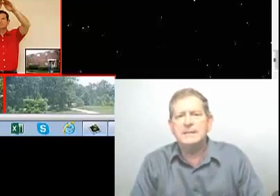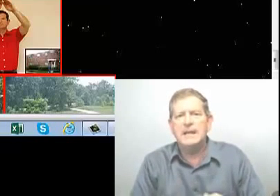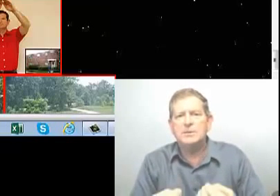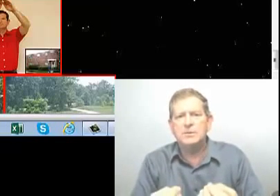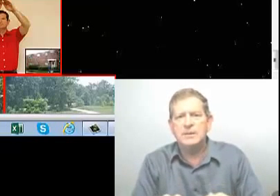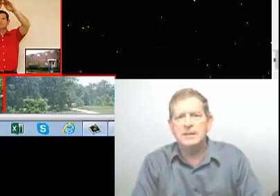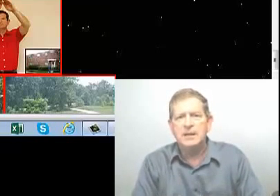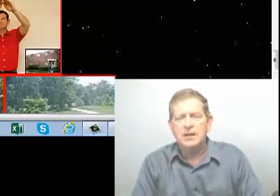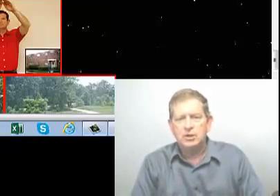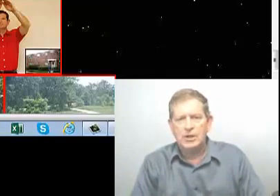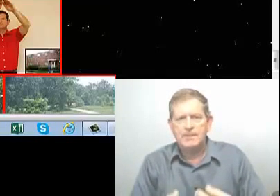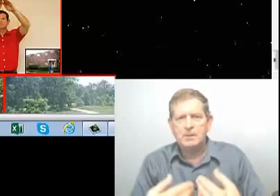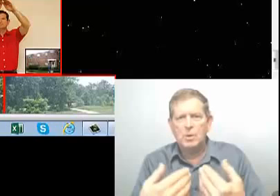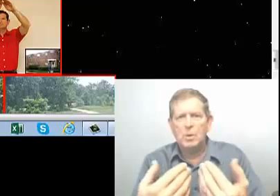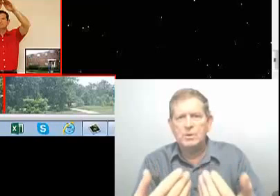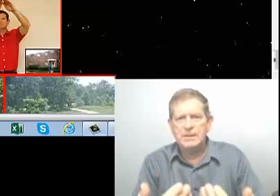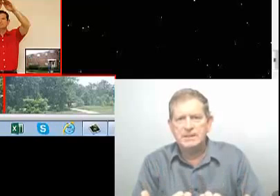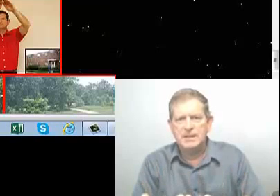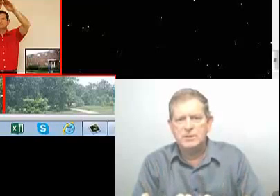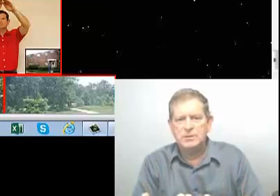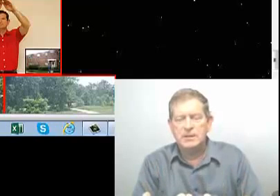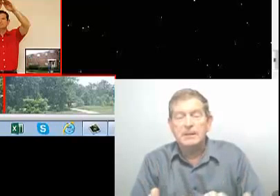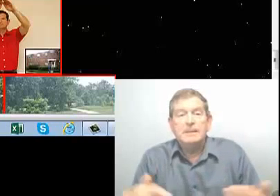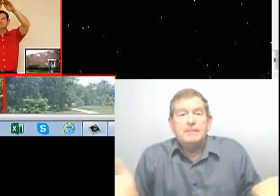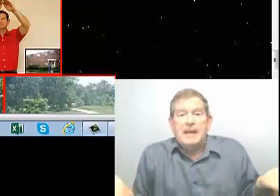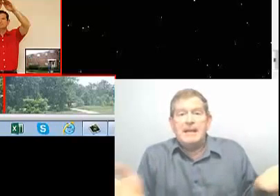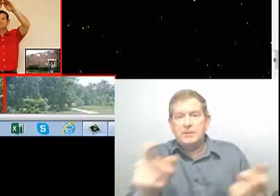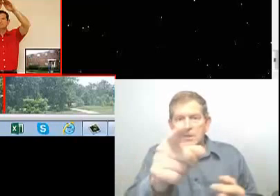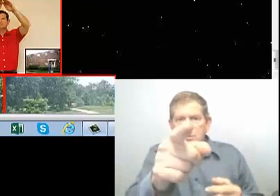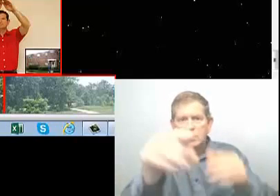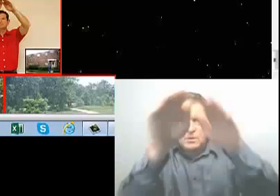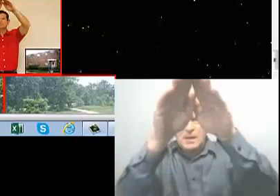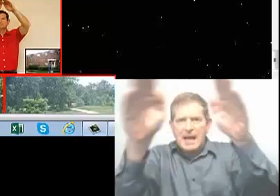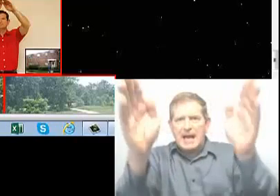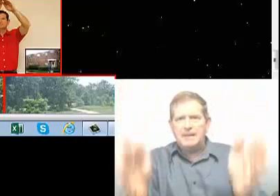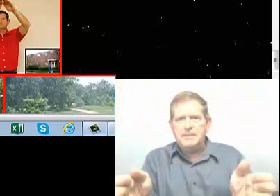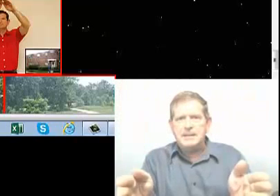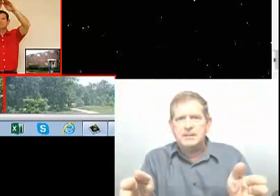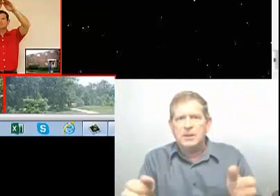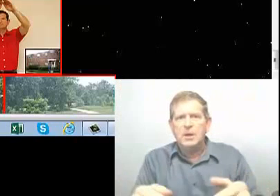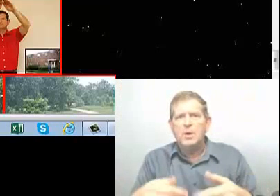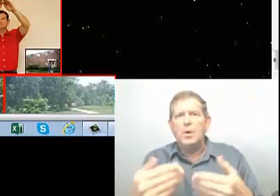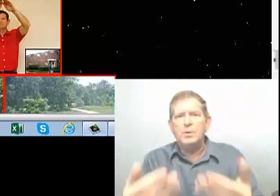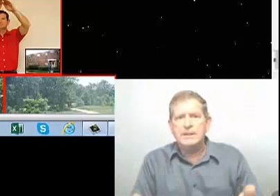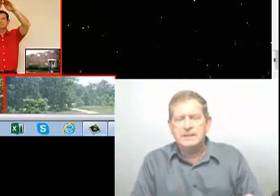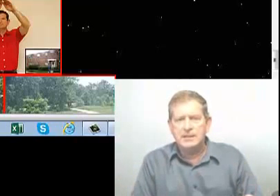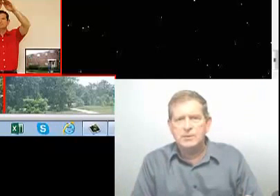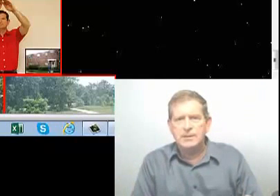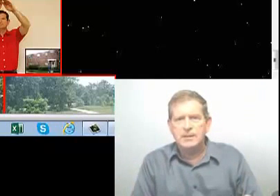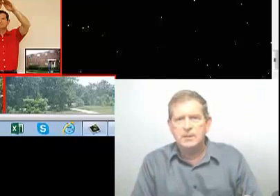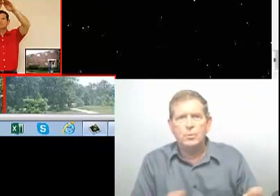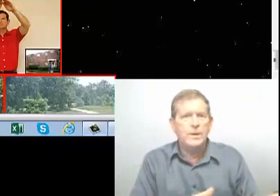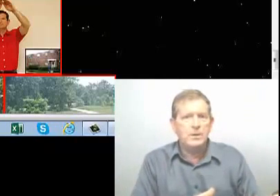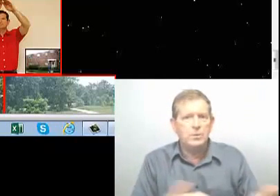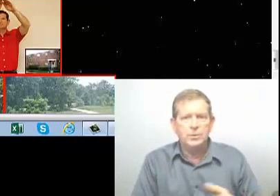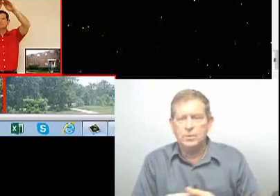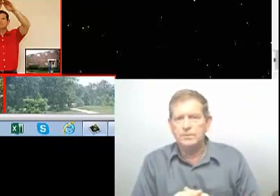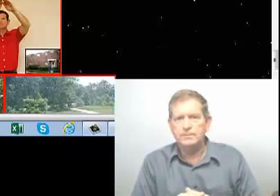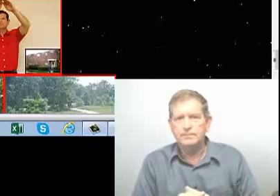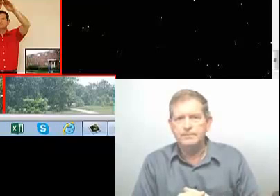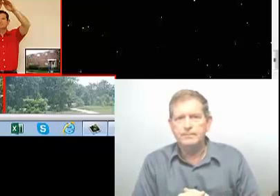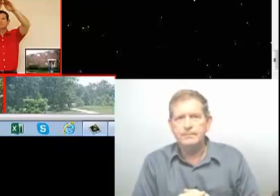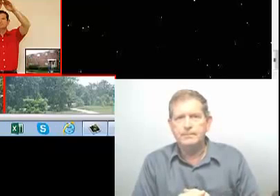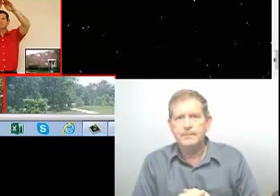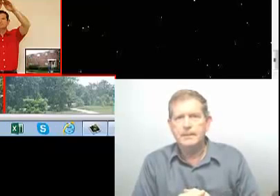aux États-Unis. J'habite aux États-Unis. Est-ce que tu habites aux États-Unis? Oui ou